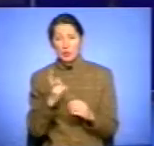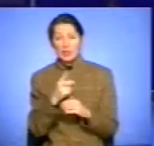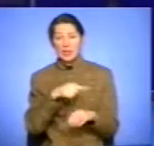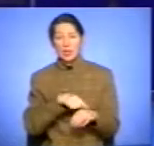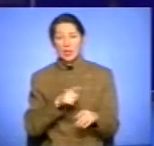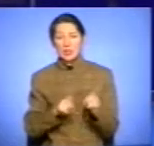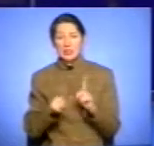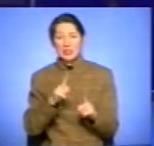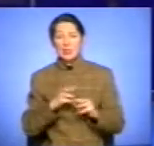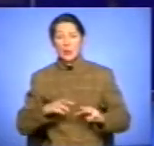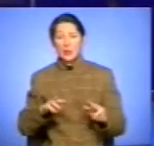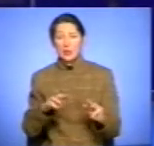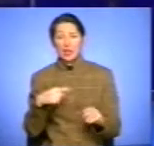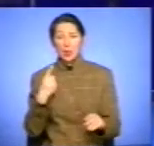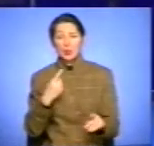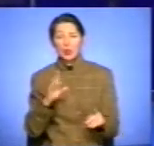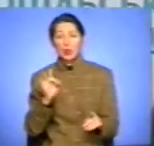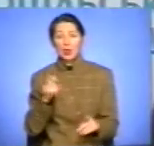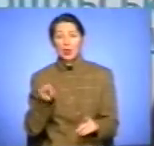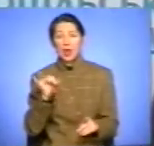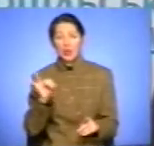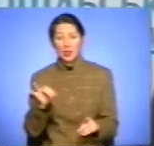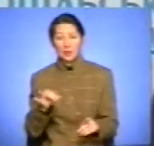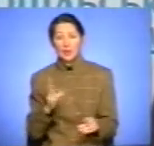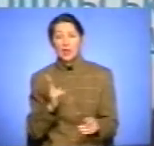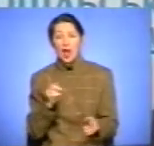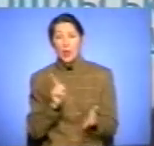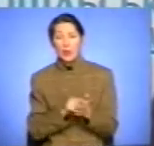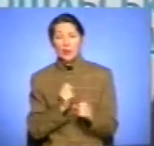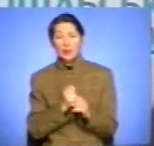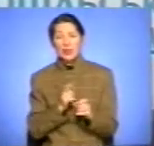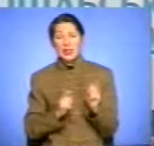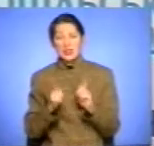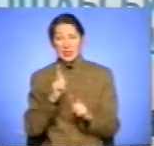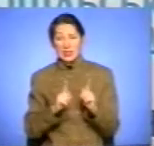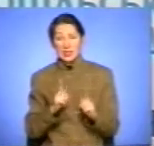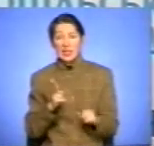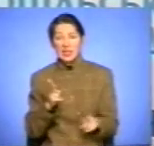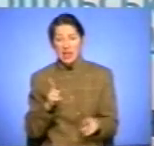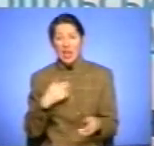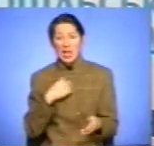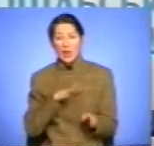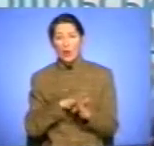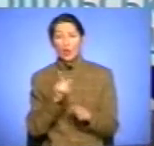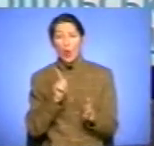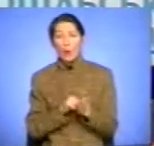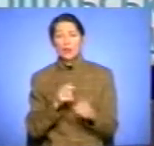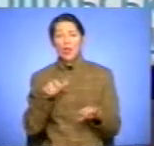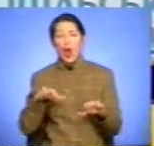засідання Президії обласної ради Як повинна працювати сесія де безумовно що я як виконуючи обов'яз